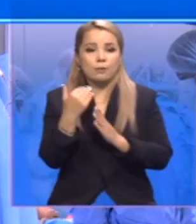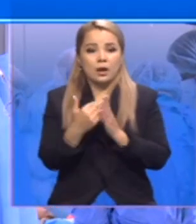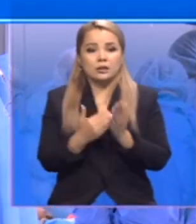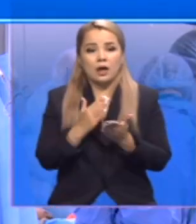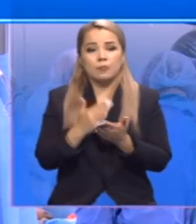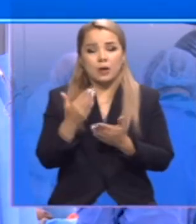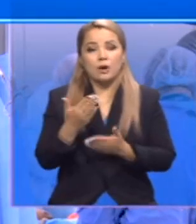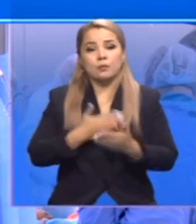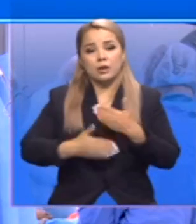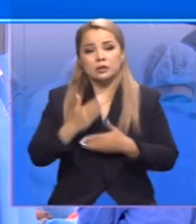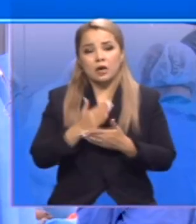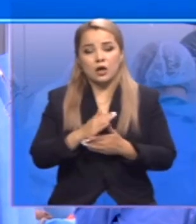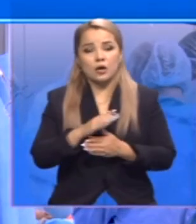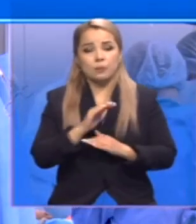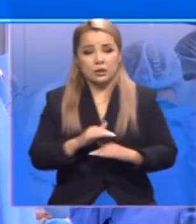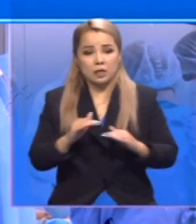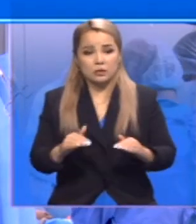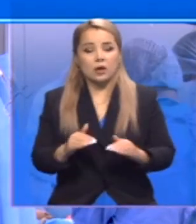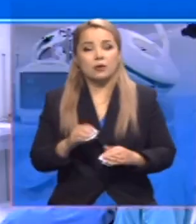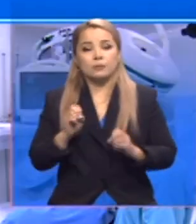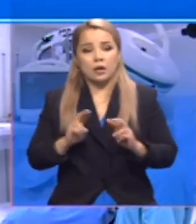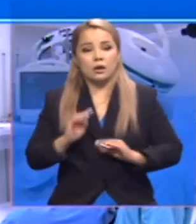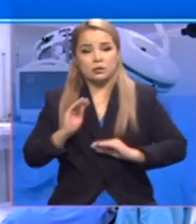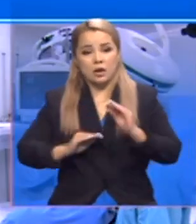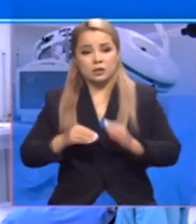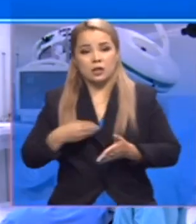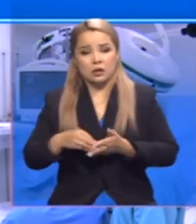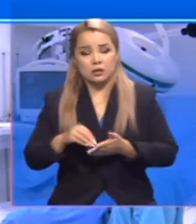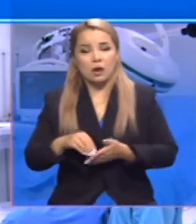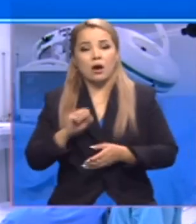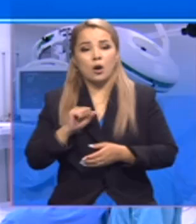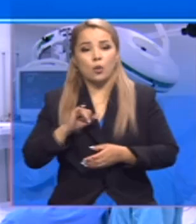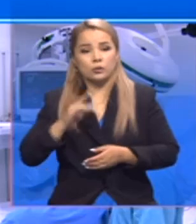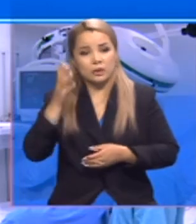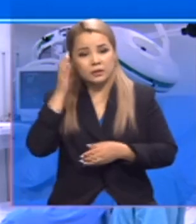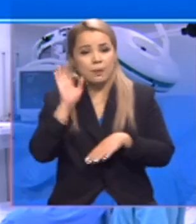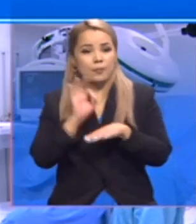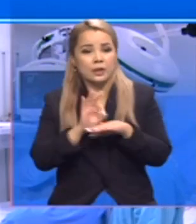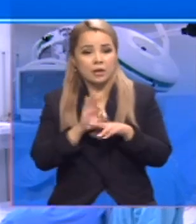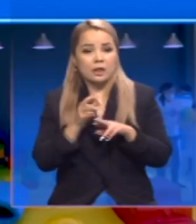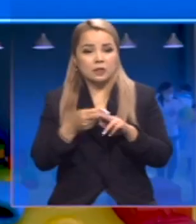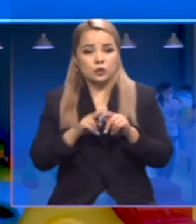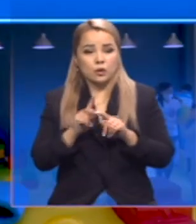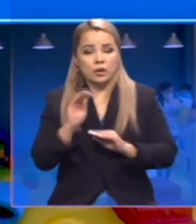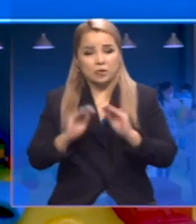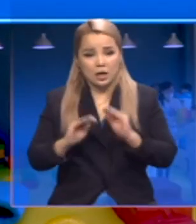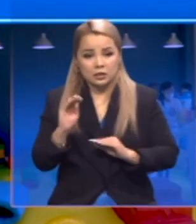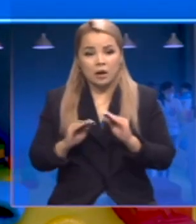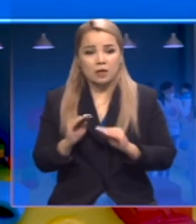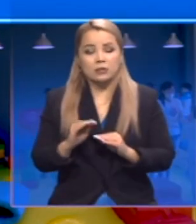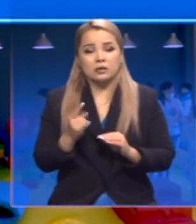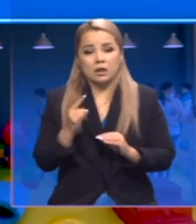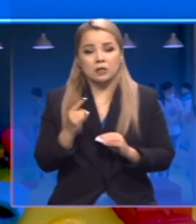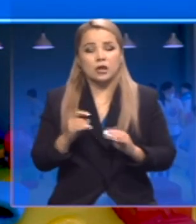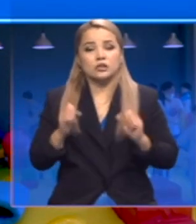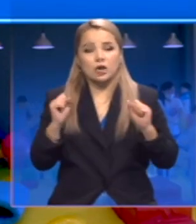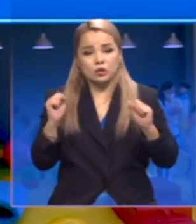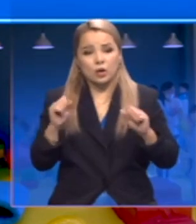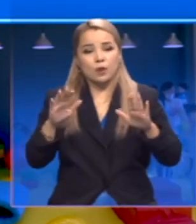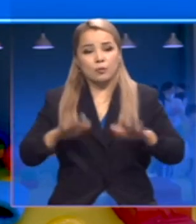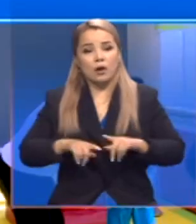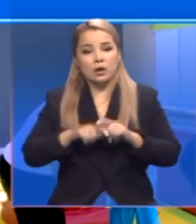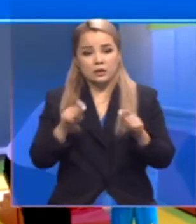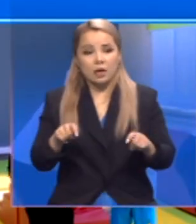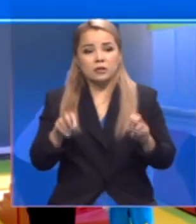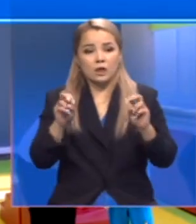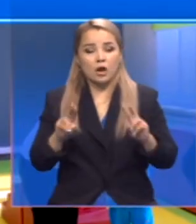бар. Мүгедектігі бар жастарға протез бұйымдарын алып беру, аутизмі бар балаларға арналған орталықтарды жарақтандыру, дене шынықтыру үйірмелерін ашу,